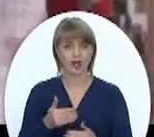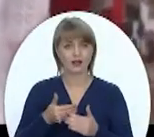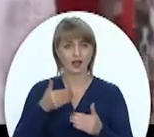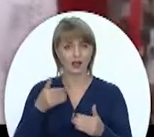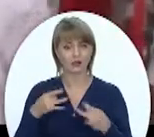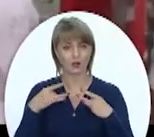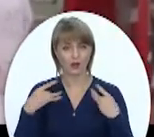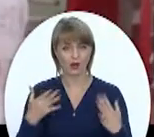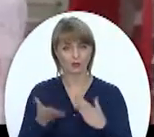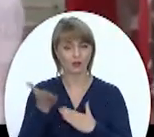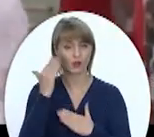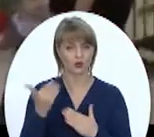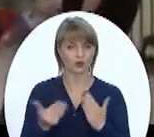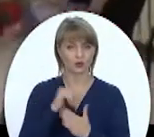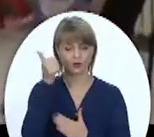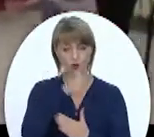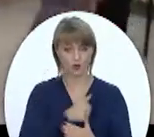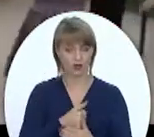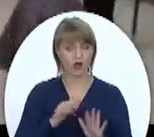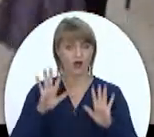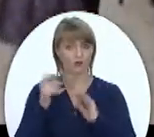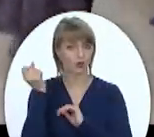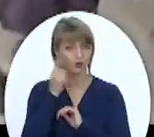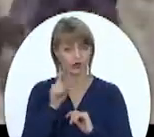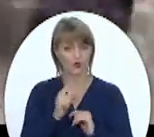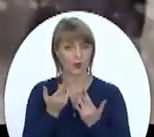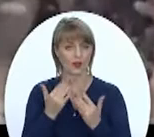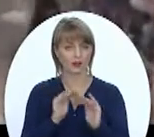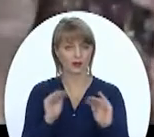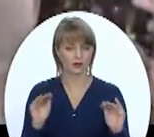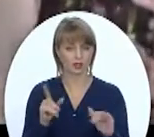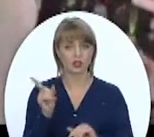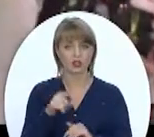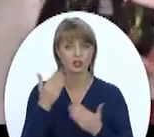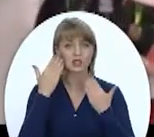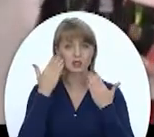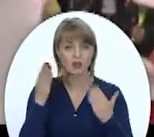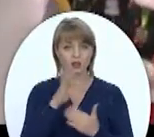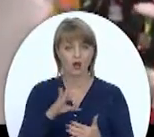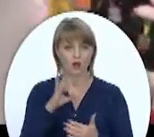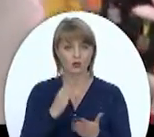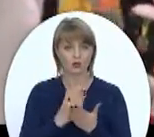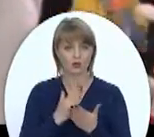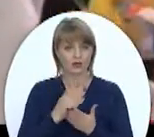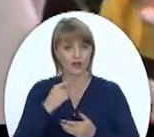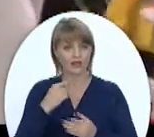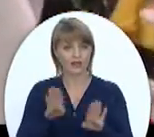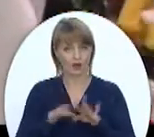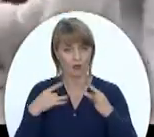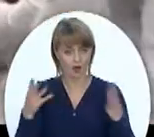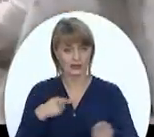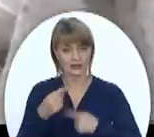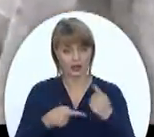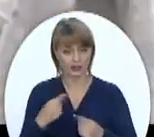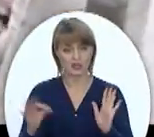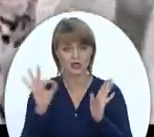Накануне праздника прошлого Нового года вдруг выяснилось, что некоторые ребятишки даже не подозревают о его существовании, традициях и